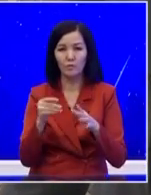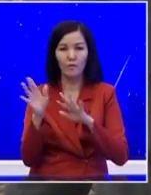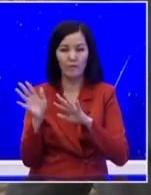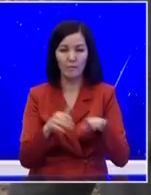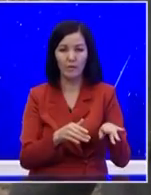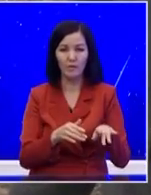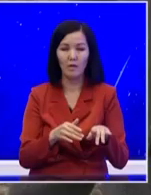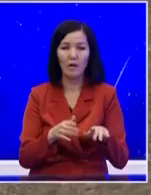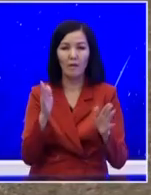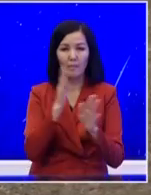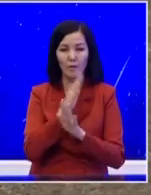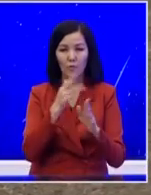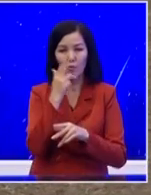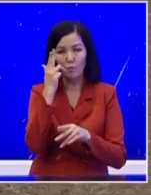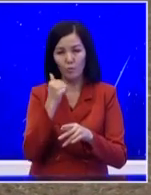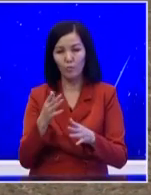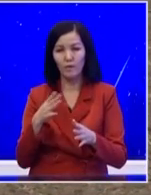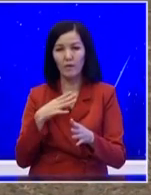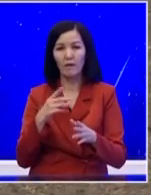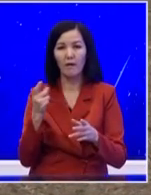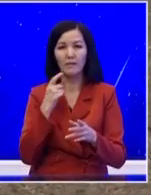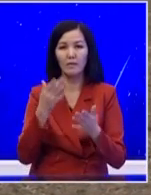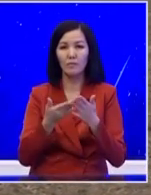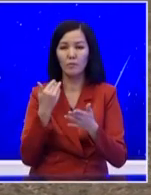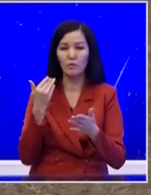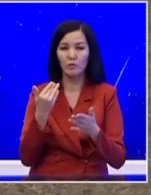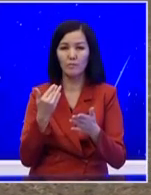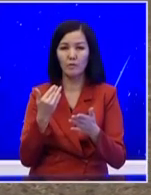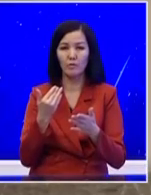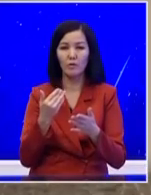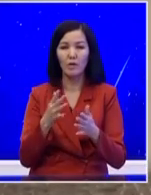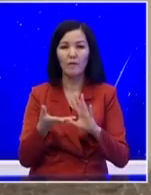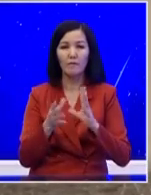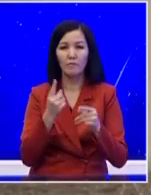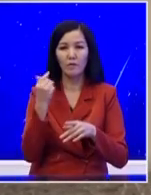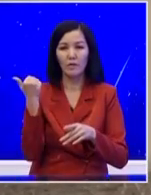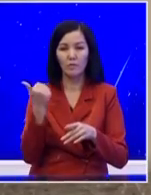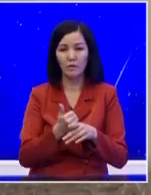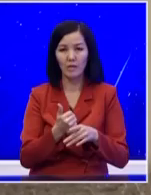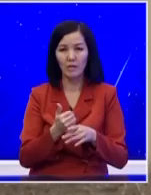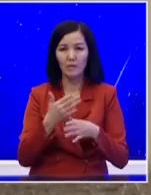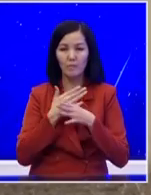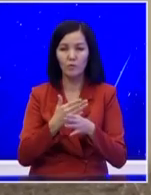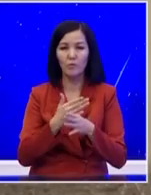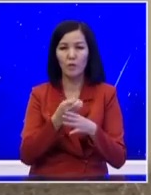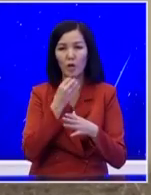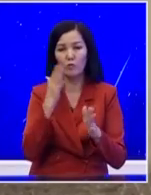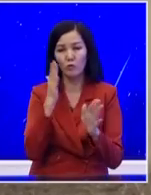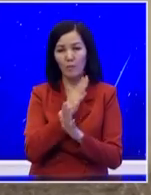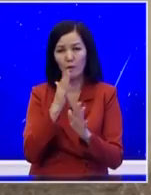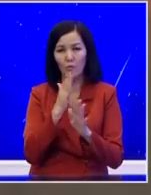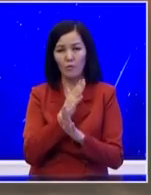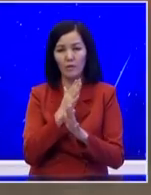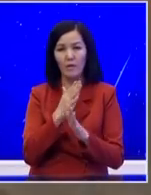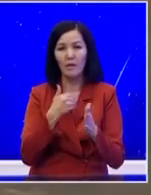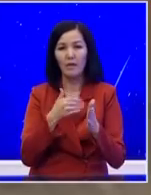фермеров благоприятно. Более того, хозяйство опережает прошлогодний график посева на целую неделю. Этому поспособствовала и хорошая погода, и